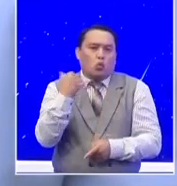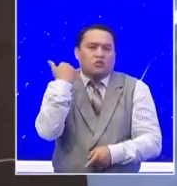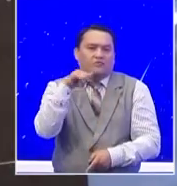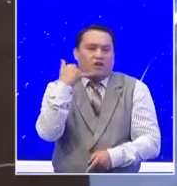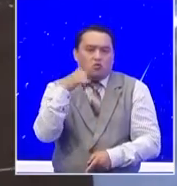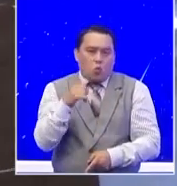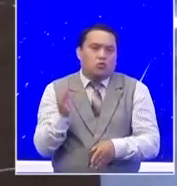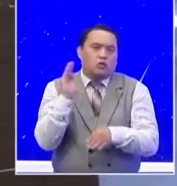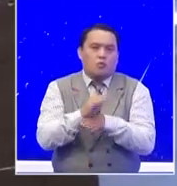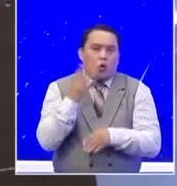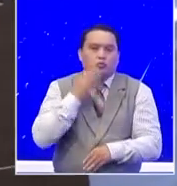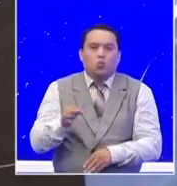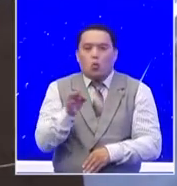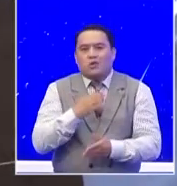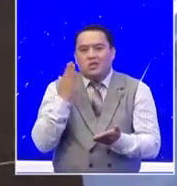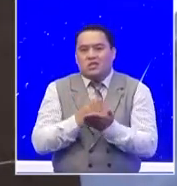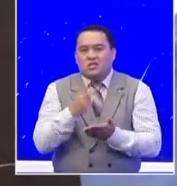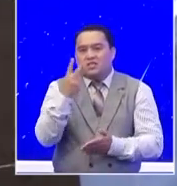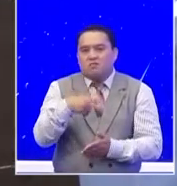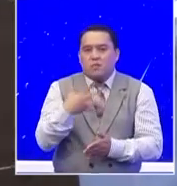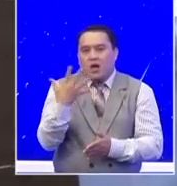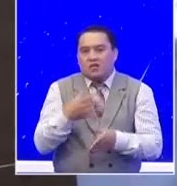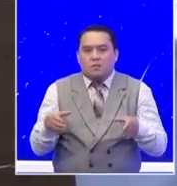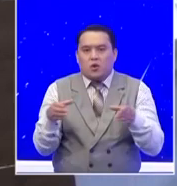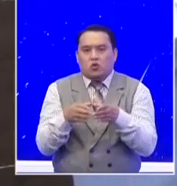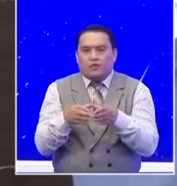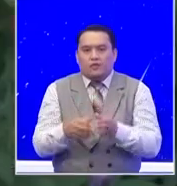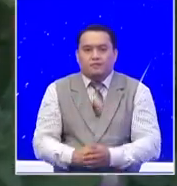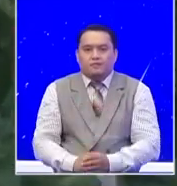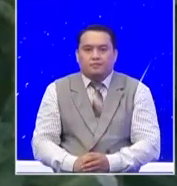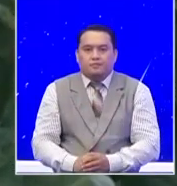звонков. Дополним, в Алматинской области функционирует 25 мобильных бригад.